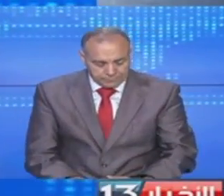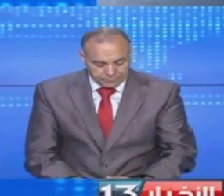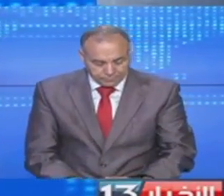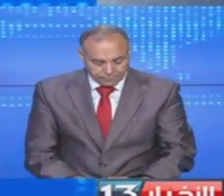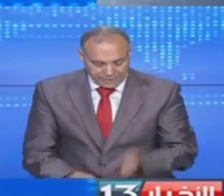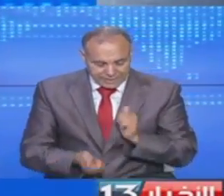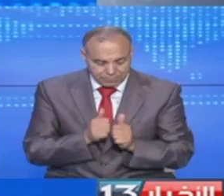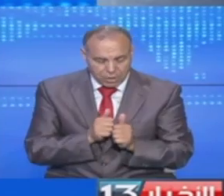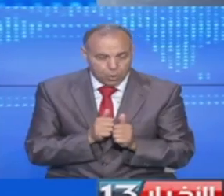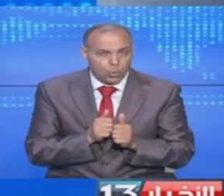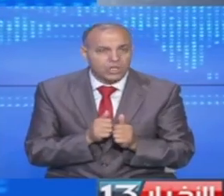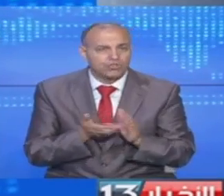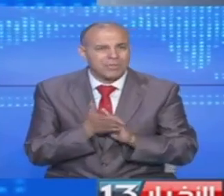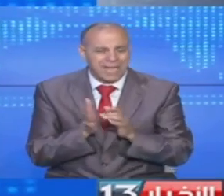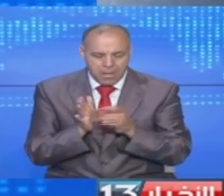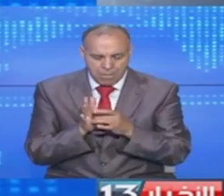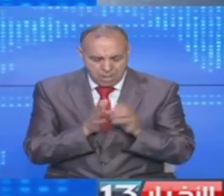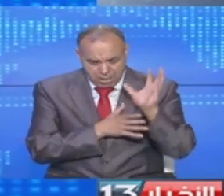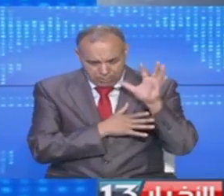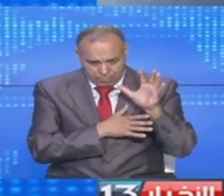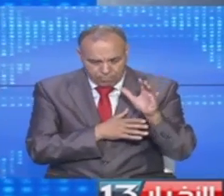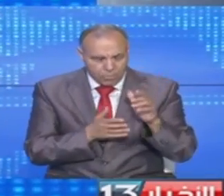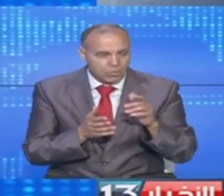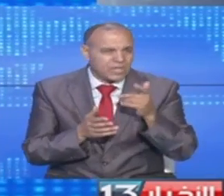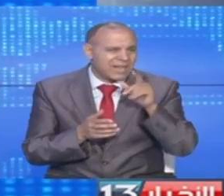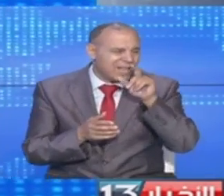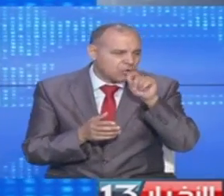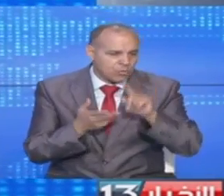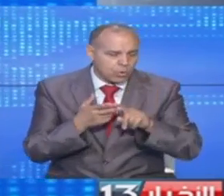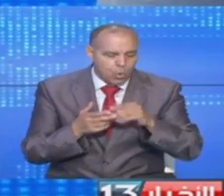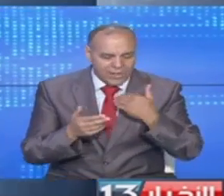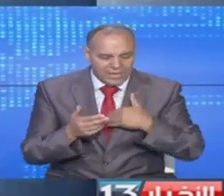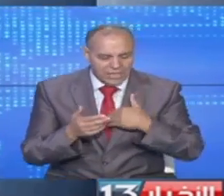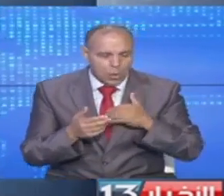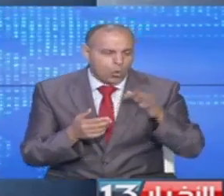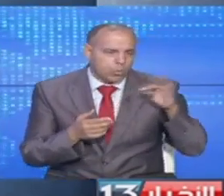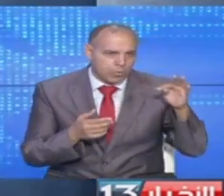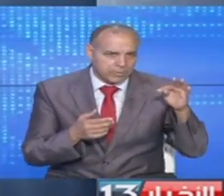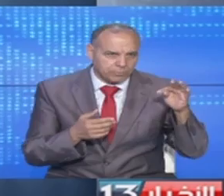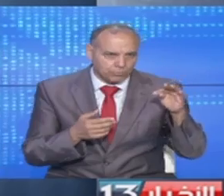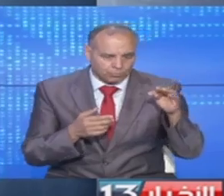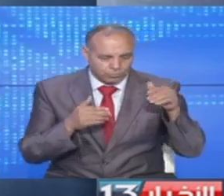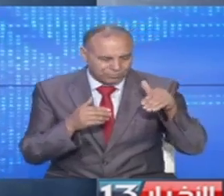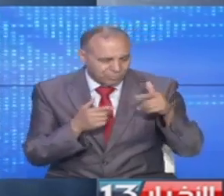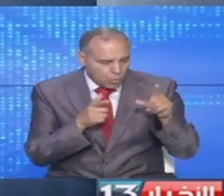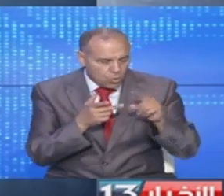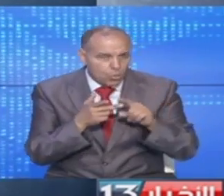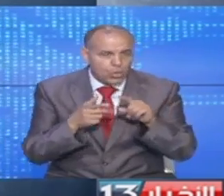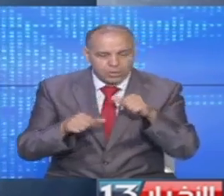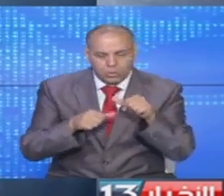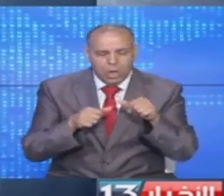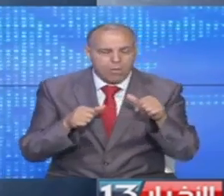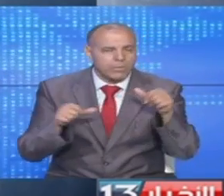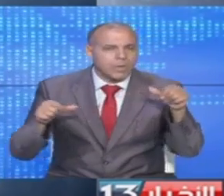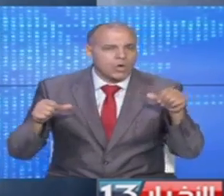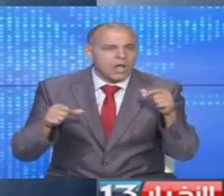في الرياضة، ستباري جمعية الحمامات نادي كرة اليد بقصور الساف ويلاقي الترجي الرياضي نسر طبلبة أو منزل حر في الدور الربع